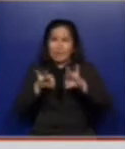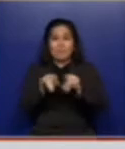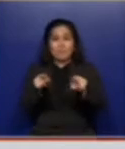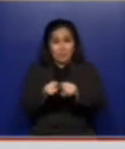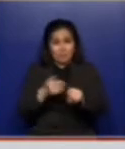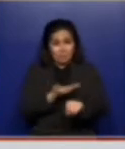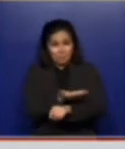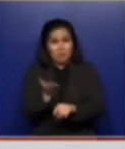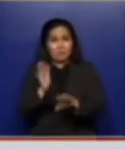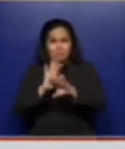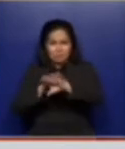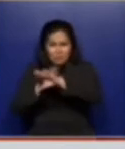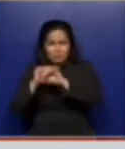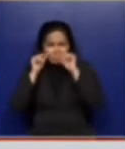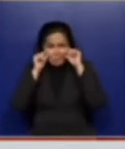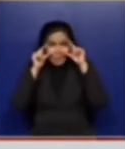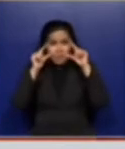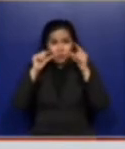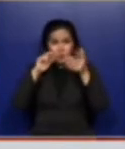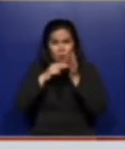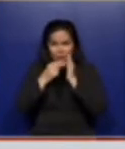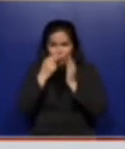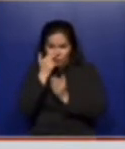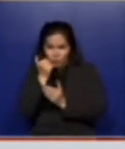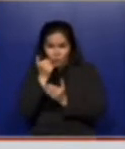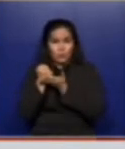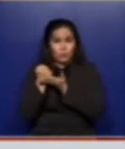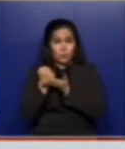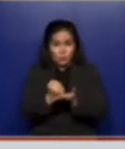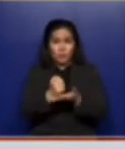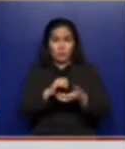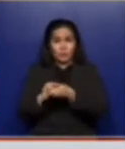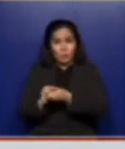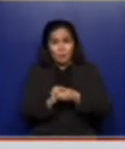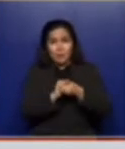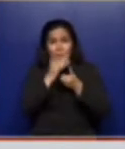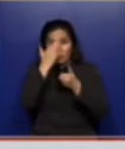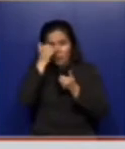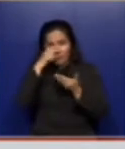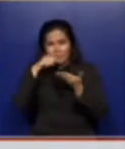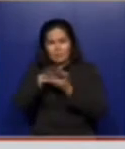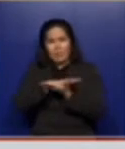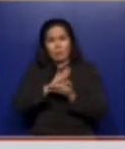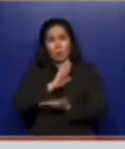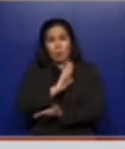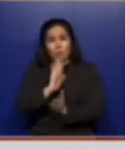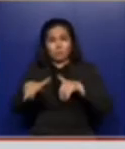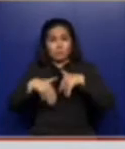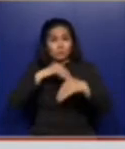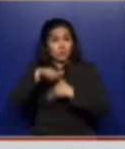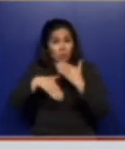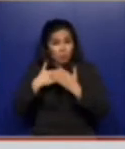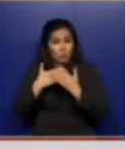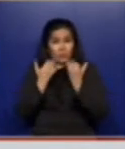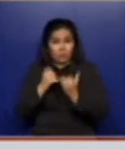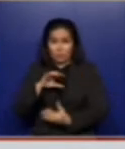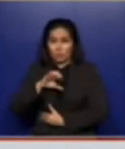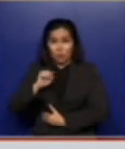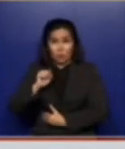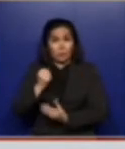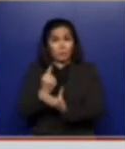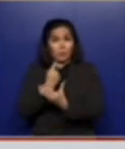ต้องช่วยกันแล้วประเทศนี้เป็นประเทศของพวกเราเราเป็นตัวแทนของพี่น้องประชาช